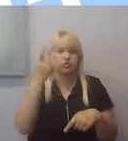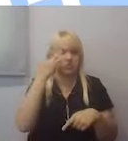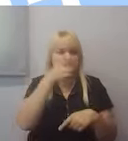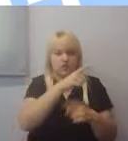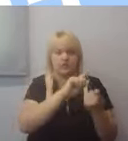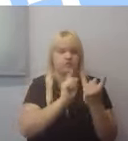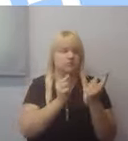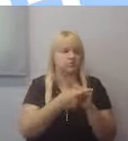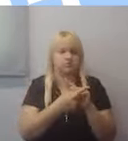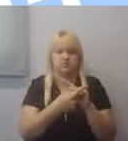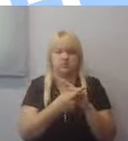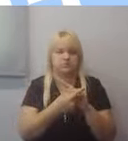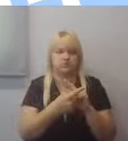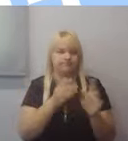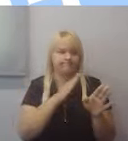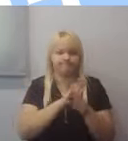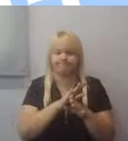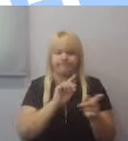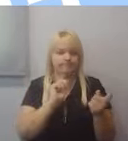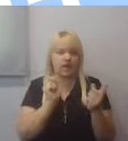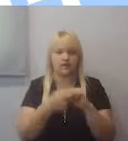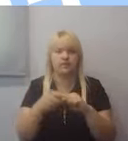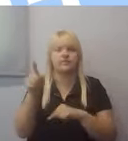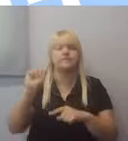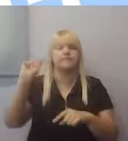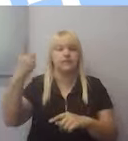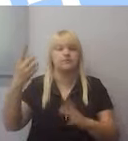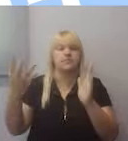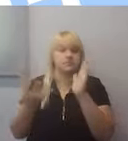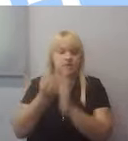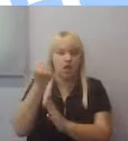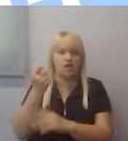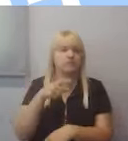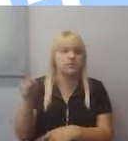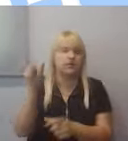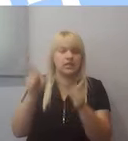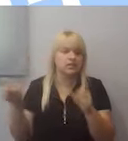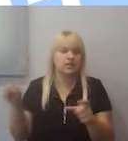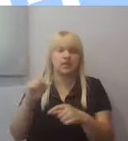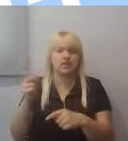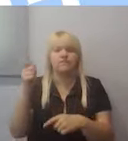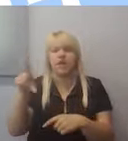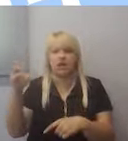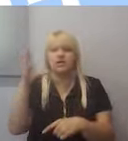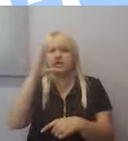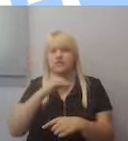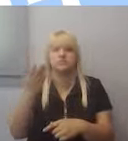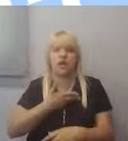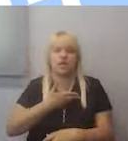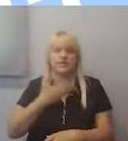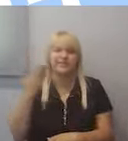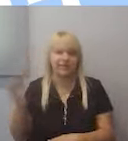būtiski jo vispirms tiek glābti tie kuriem ir lielākas iespējas izdzīvot